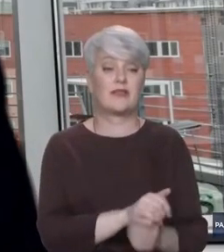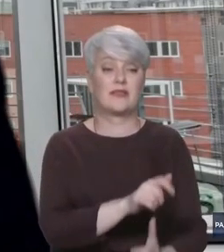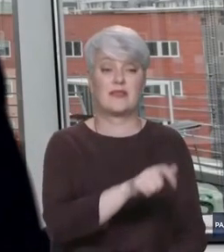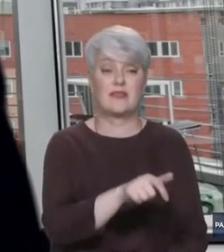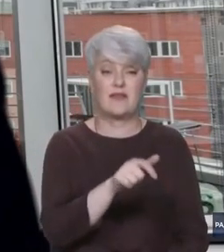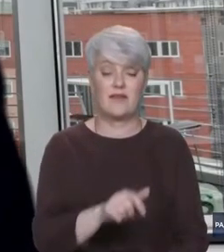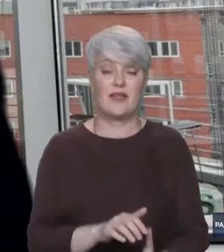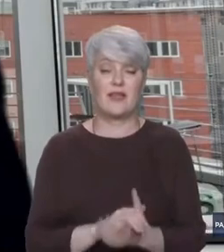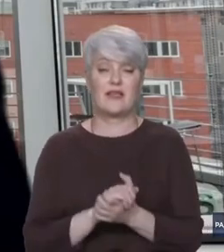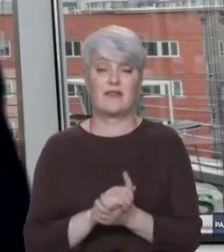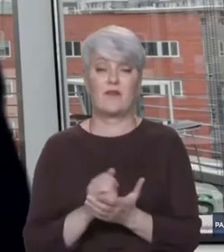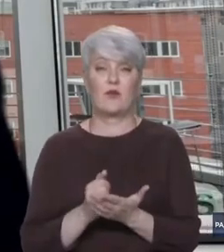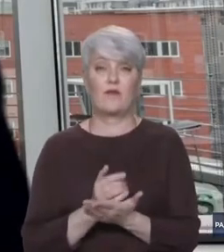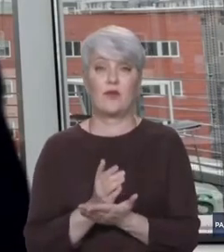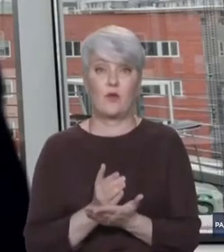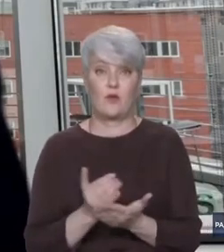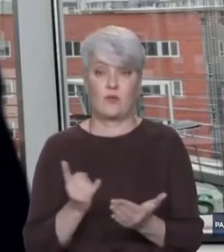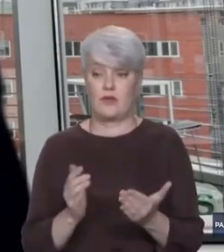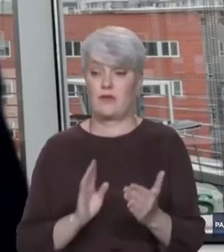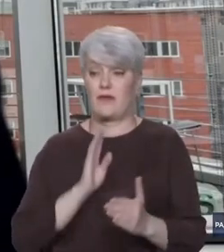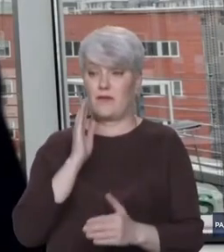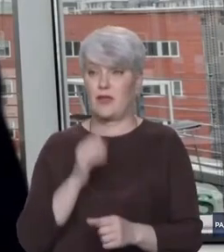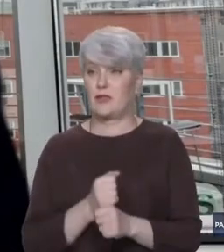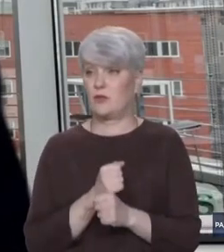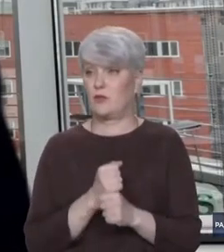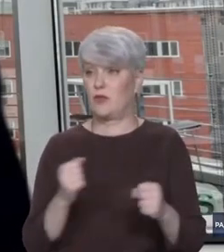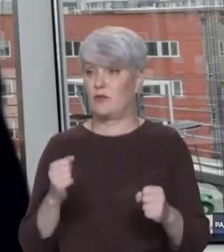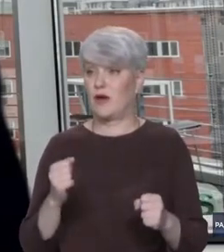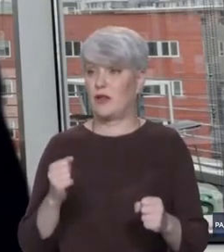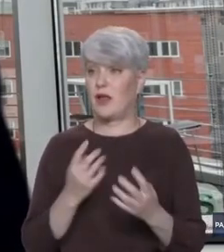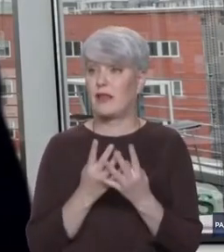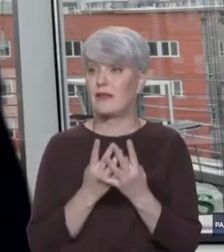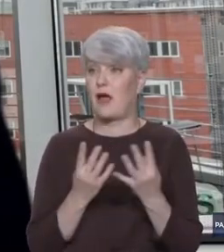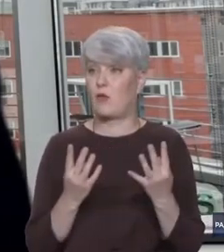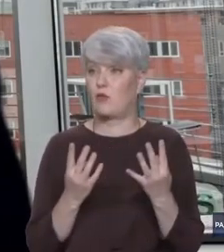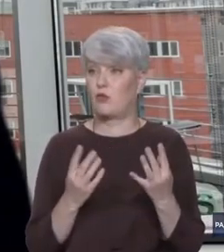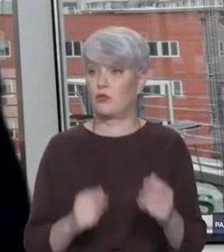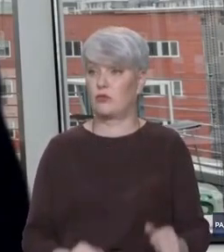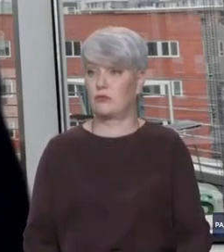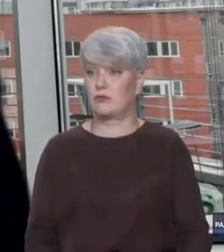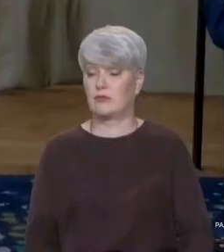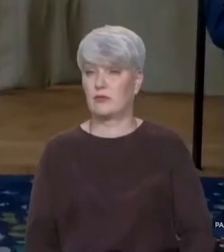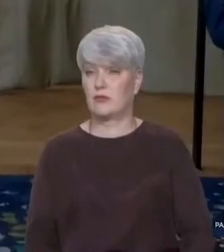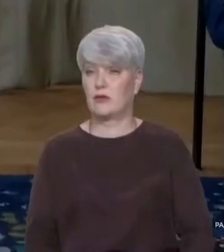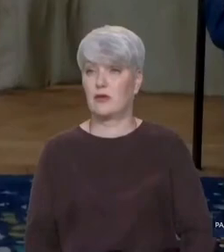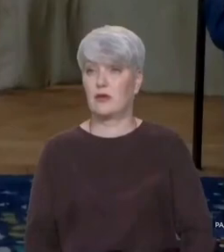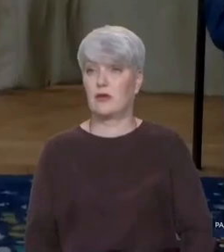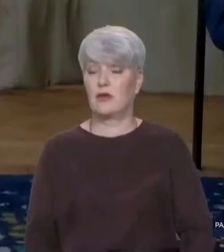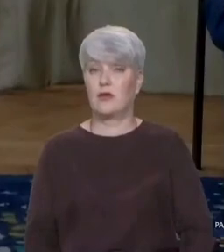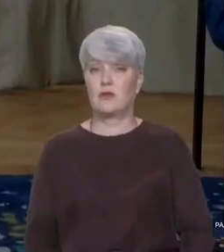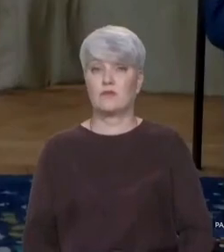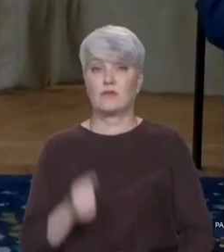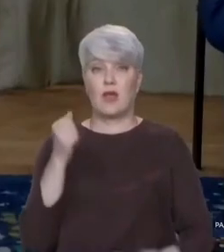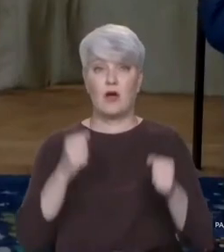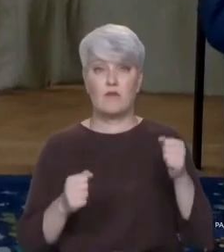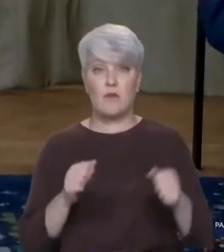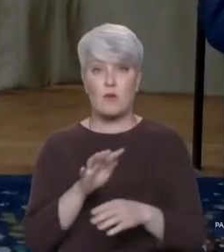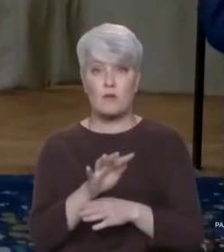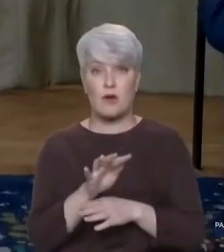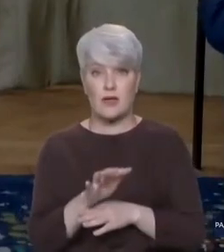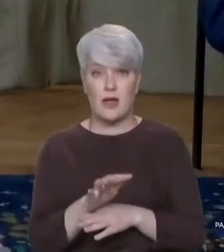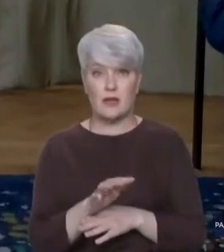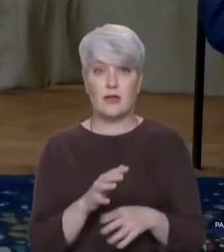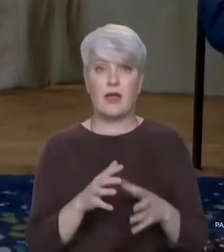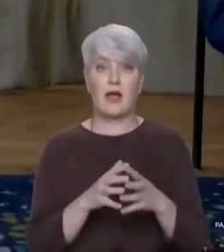інфраструктуру а також сьогодні вранці підірвала дамбул прошу послухати Що він сказав бомби та Гради більше